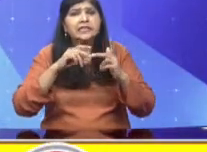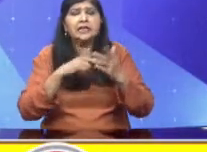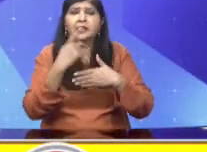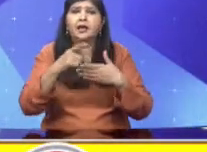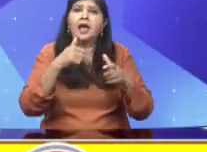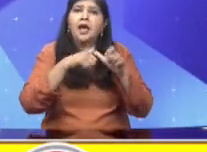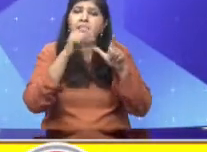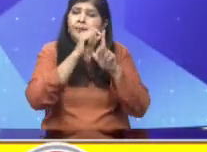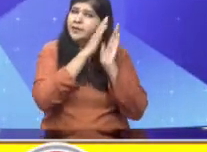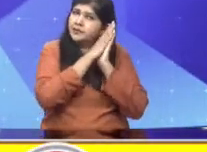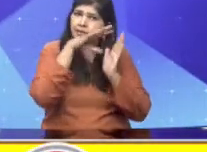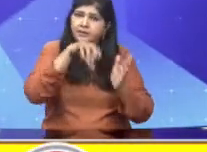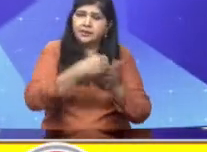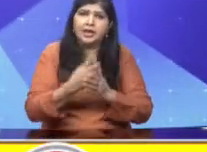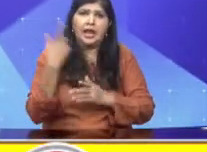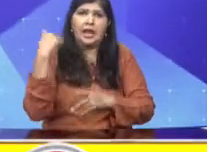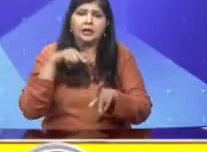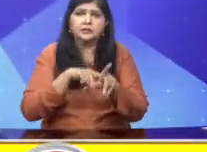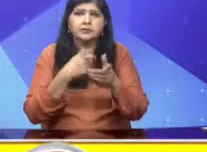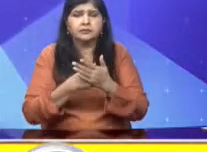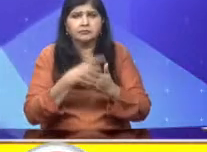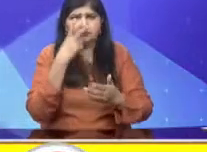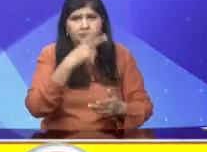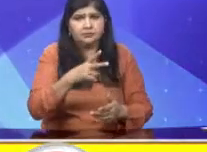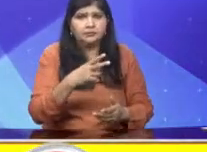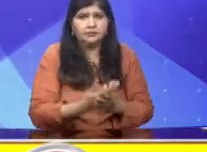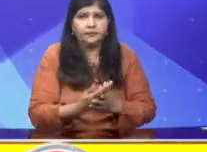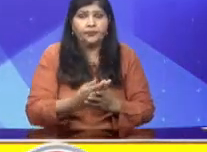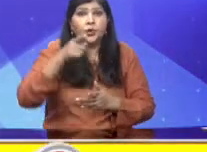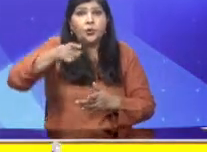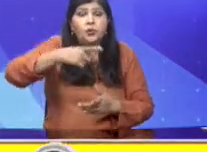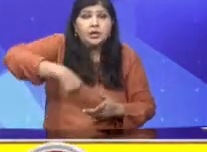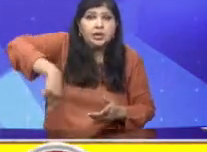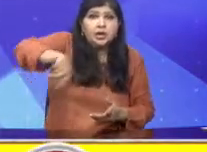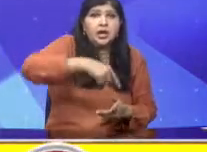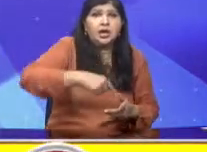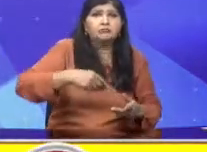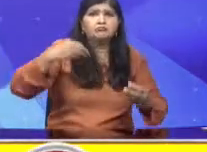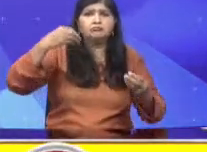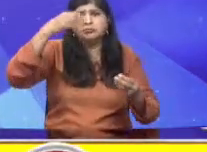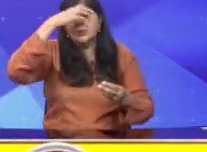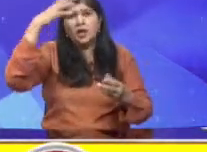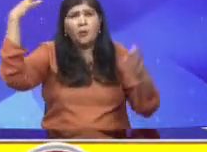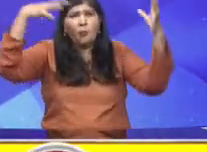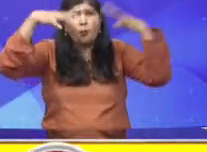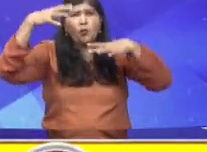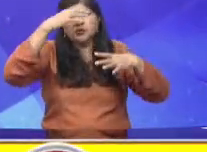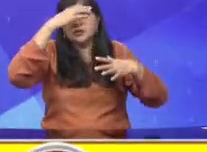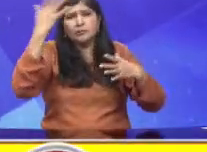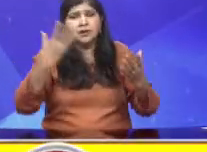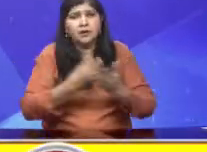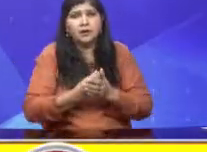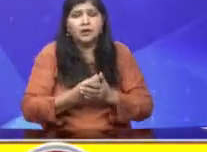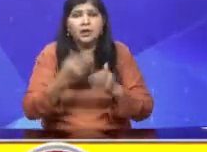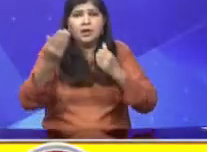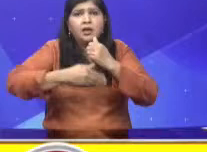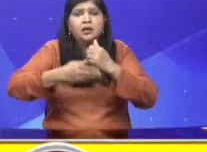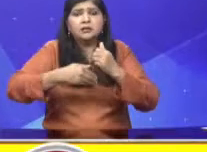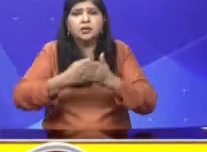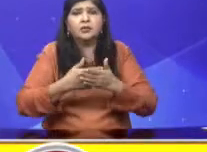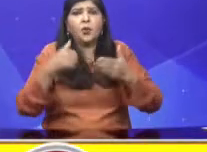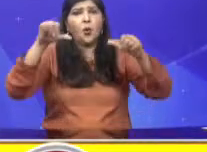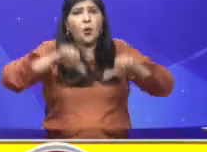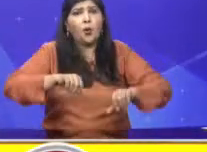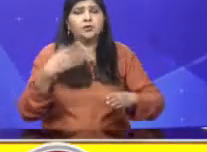के रहने वाले हैं पिछली बरस उन्होंने देखा कि उनके यहां मोसम की मार की वज़े से किसानों को काफी